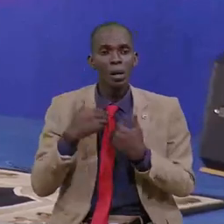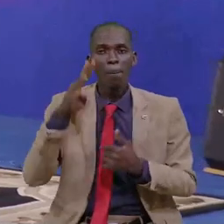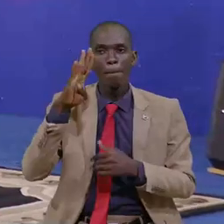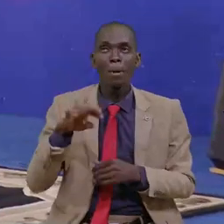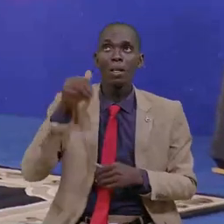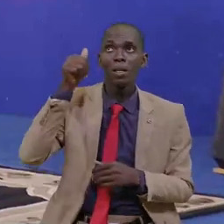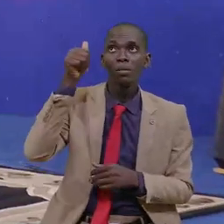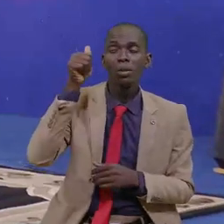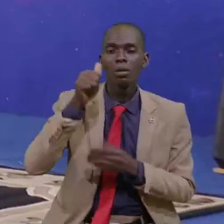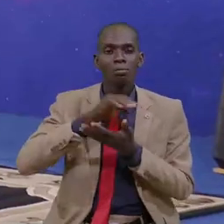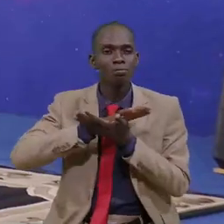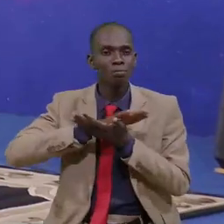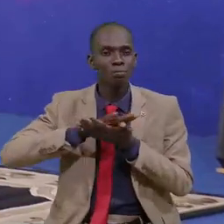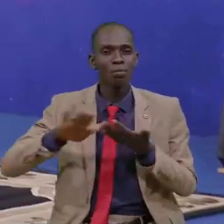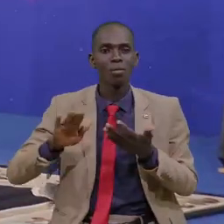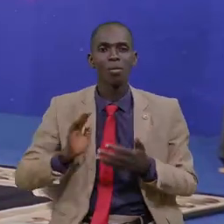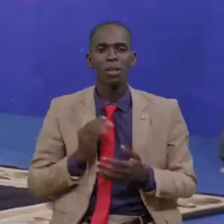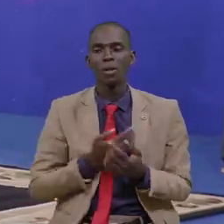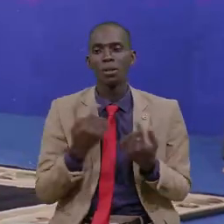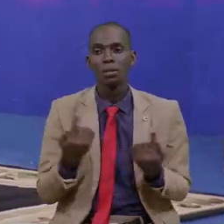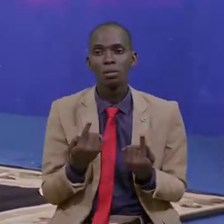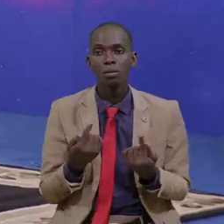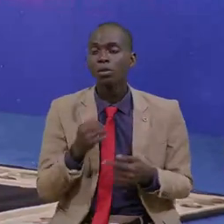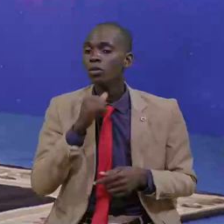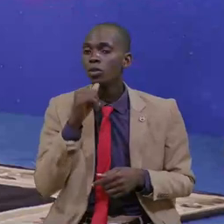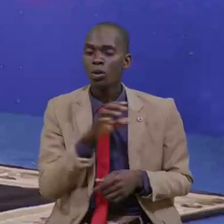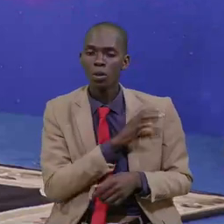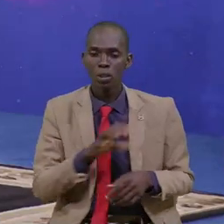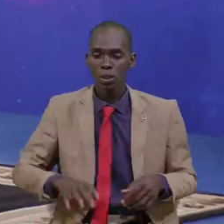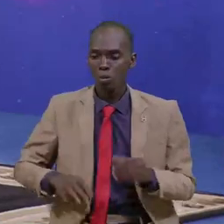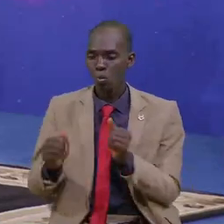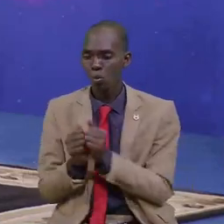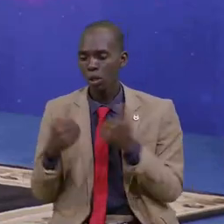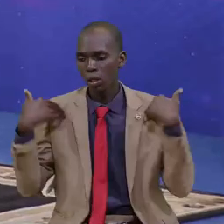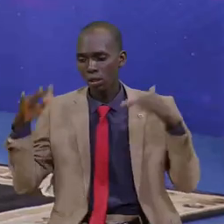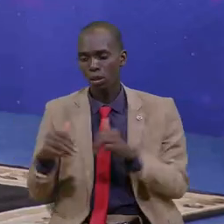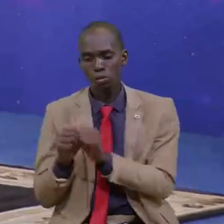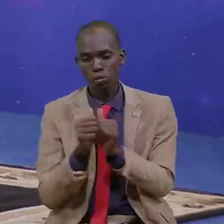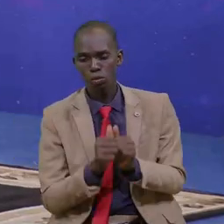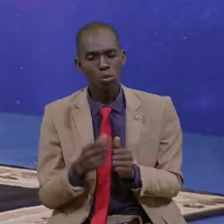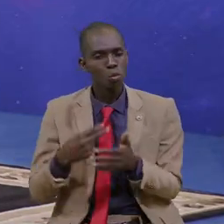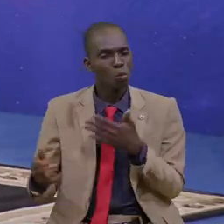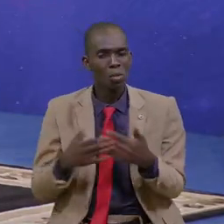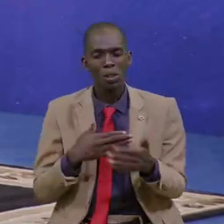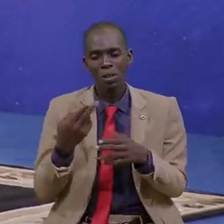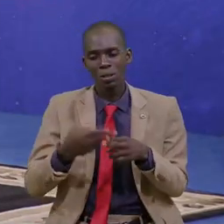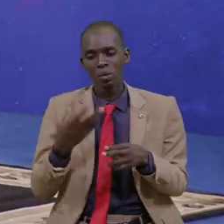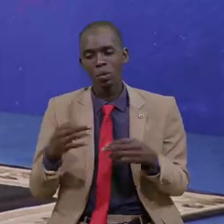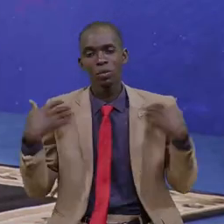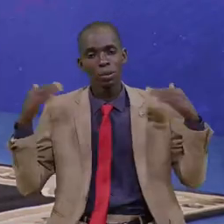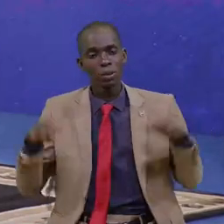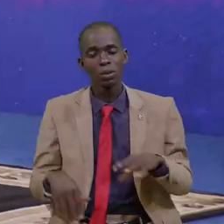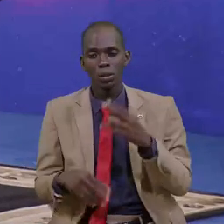péchés et s'est assis par Christ et les anges, quel que soit le nom de l'ange, lui,